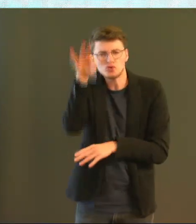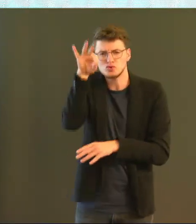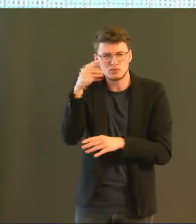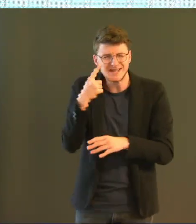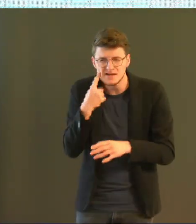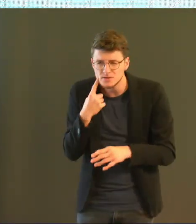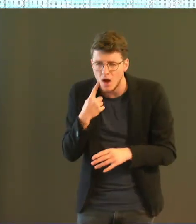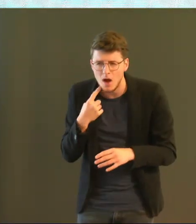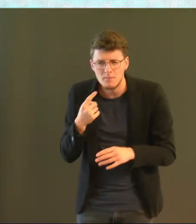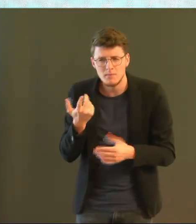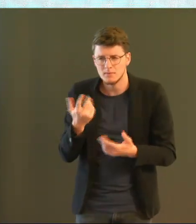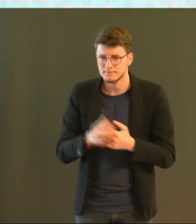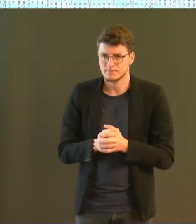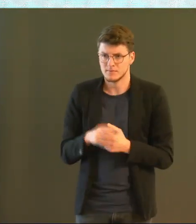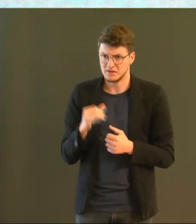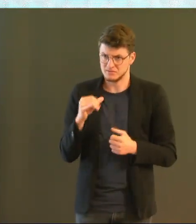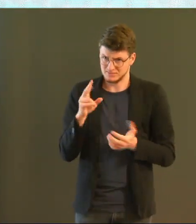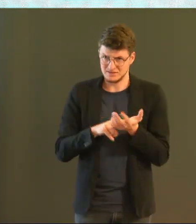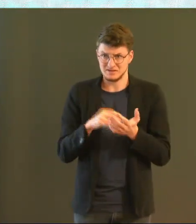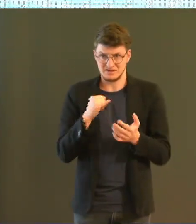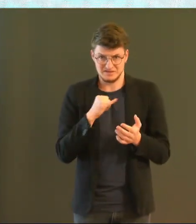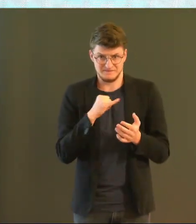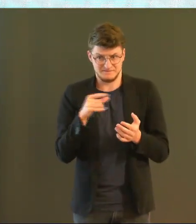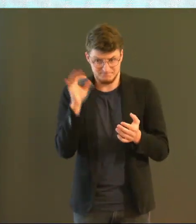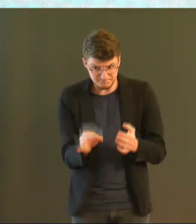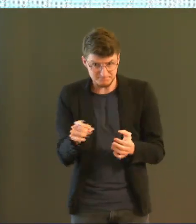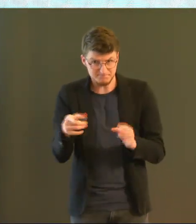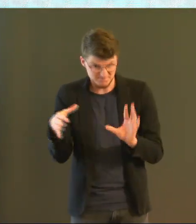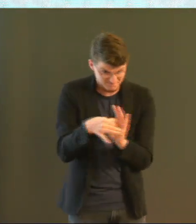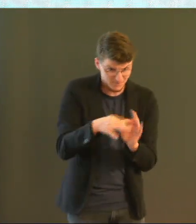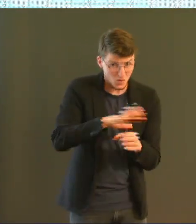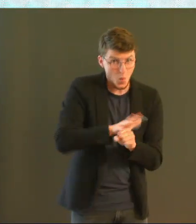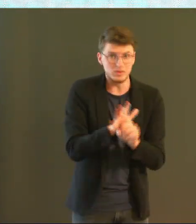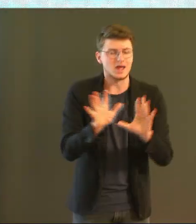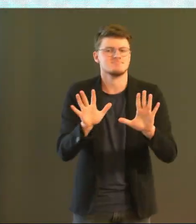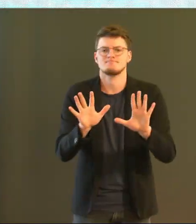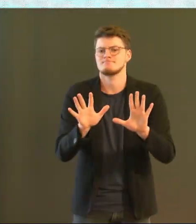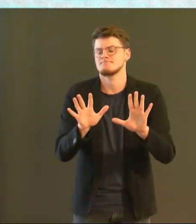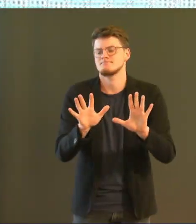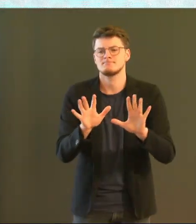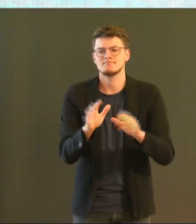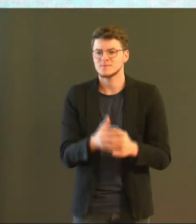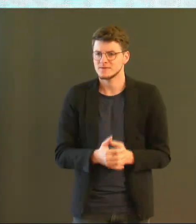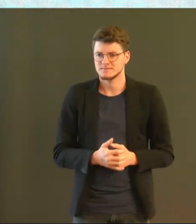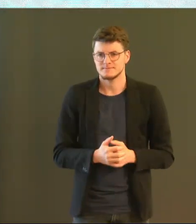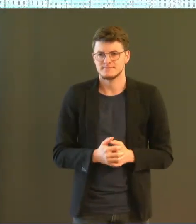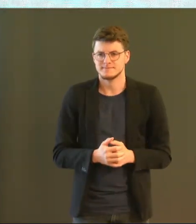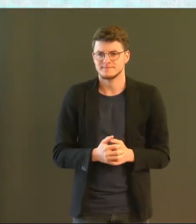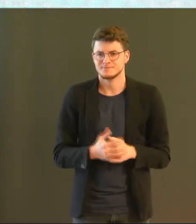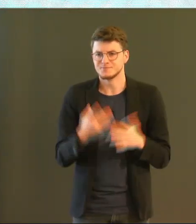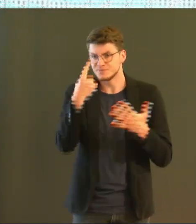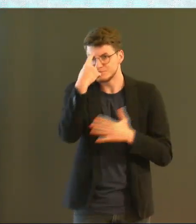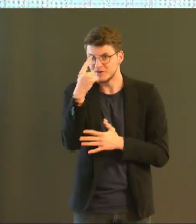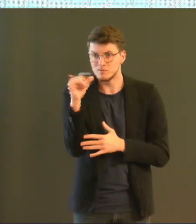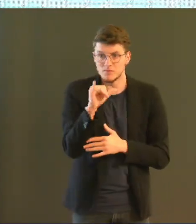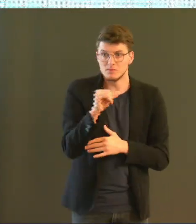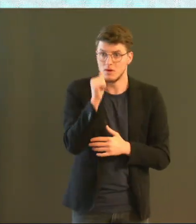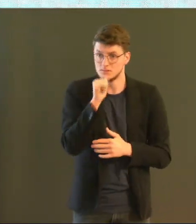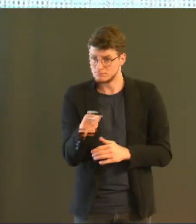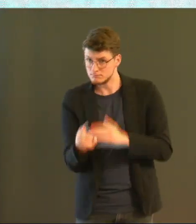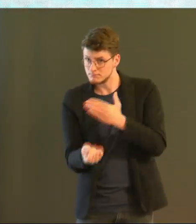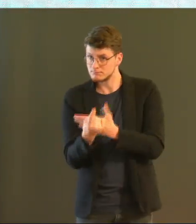nativel calculatrice en fxi met et niveau couronnant virus le veto dont il voit aucun guitry retour de ronnie